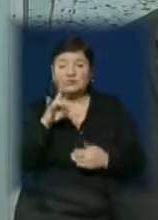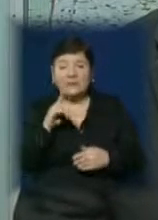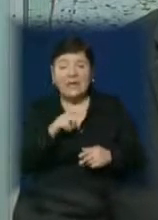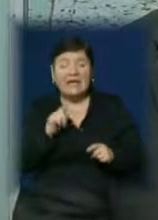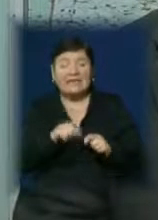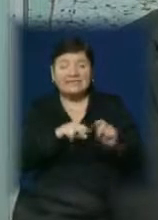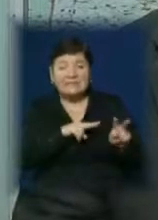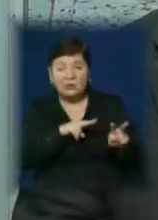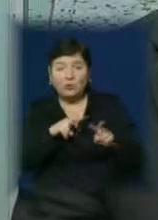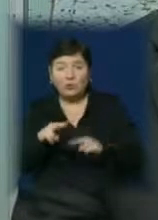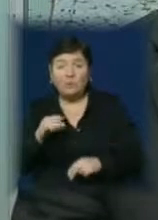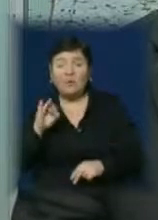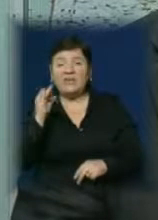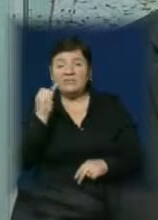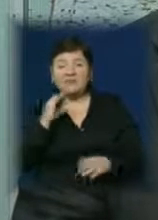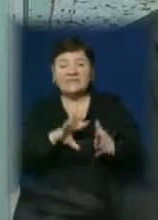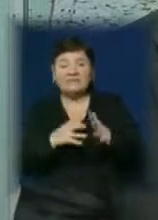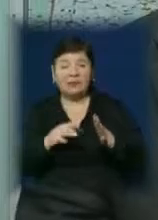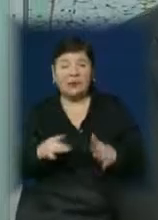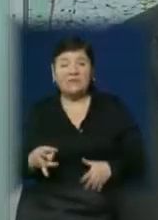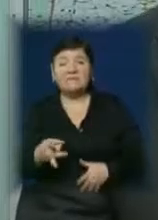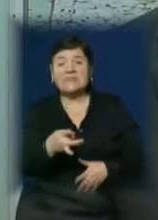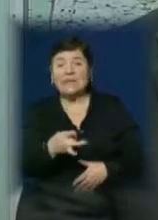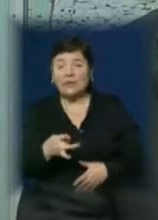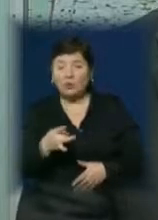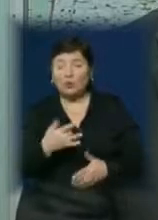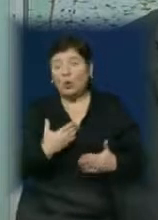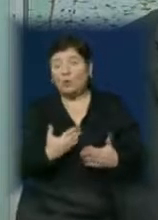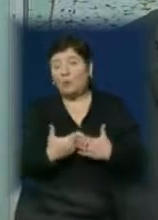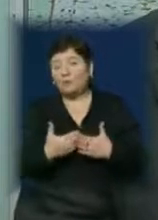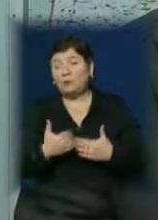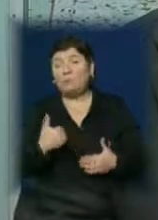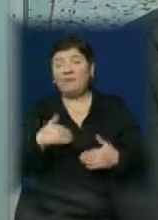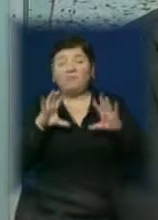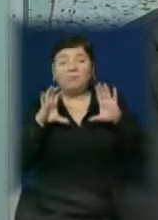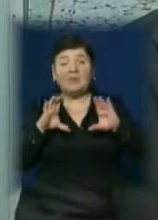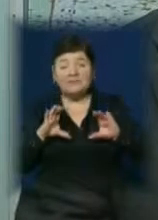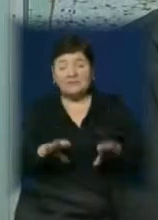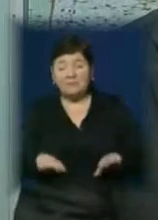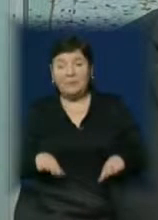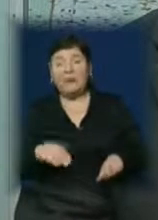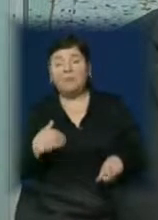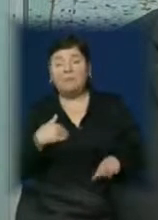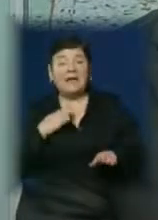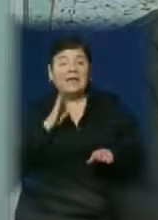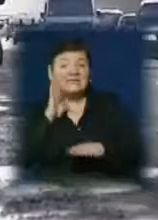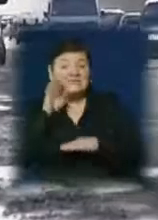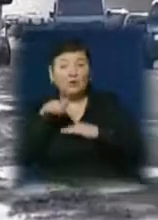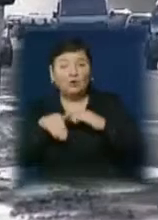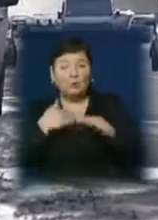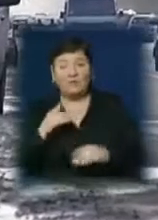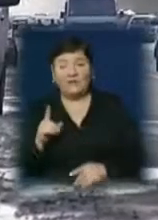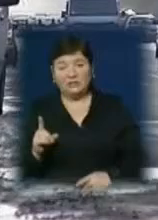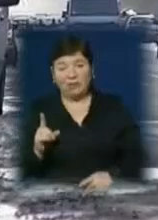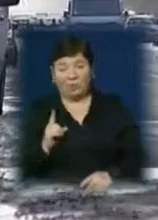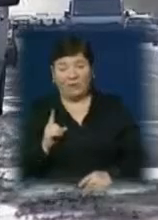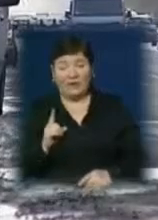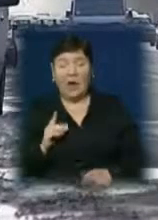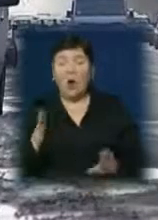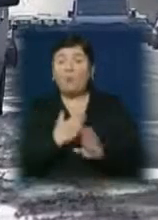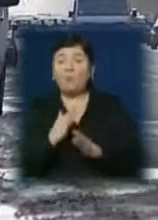опадів. Ну, ми наскільки готові? Ми готові. У нас насосні станції, наприклад, на меліоративних системах всі готові. Сьогодні ми вже включили в роботу одну станцію, яка